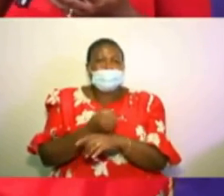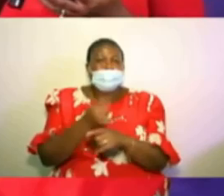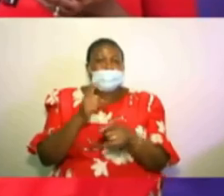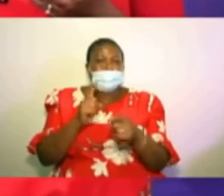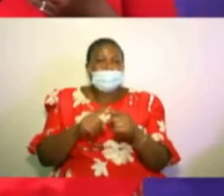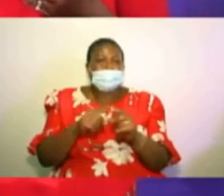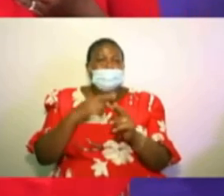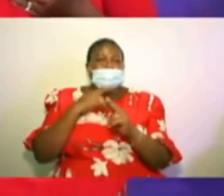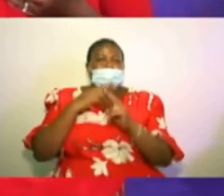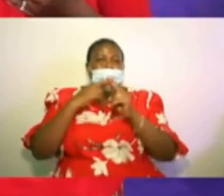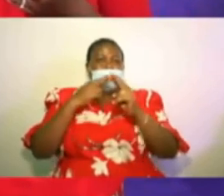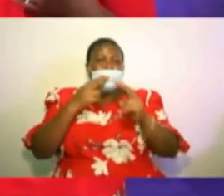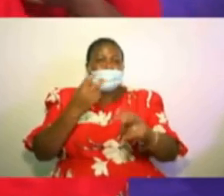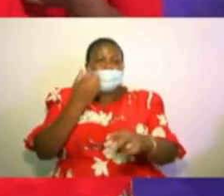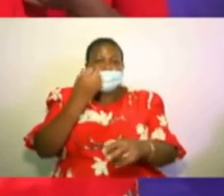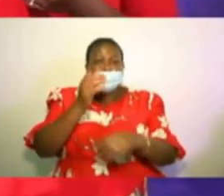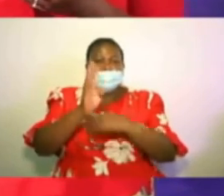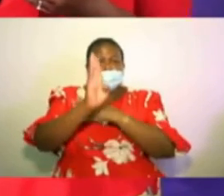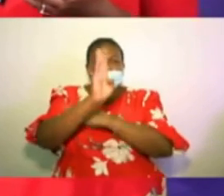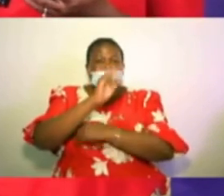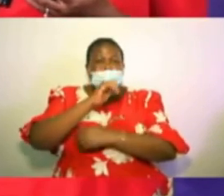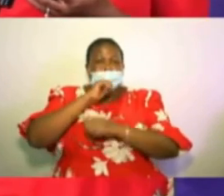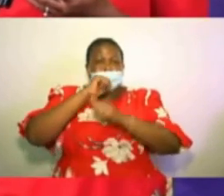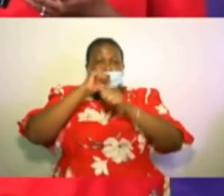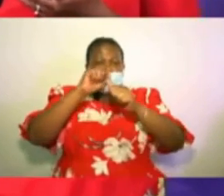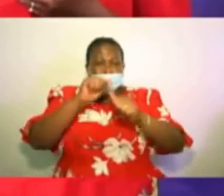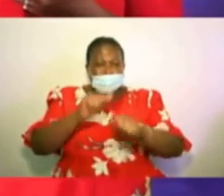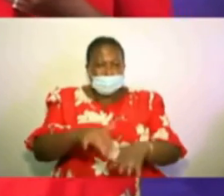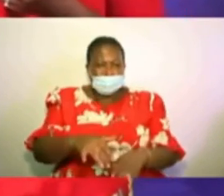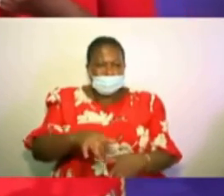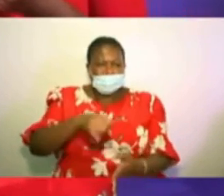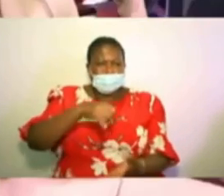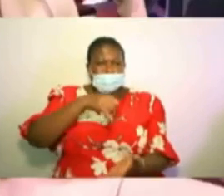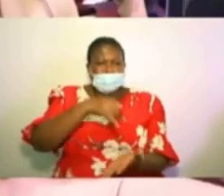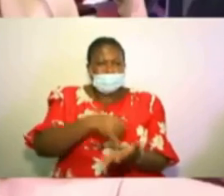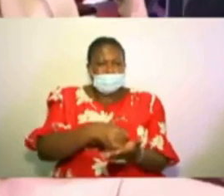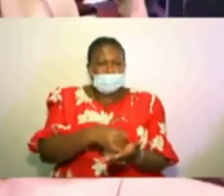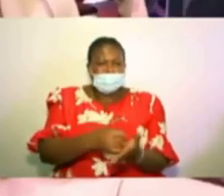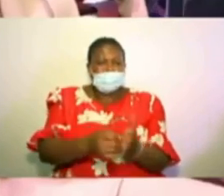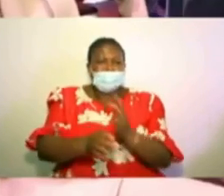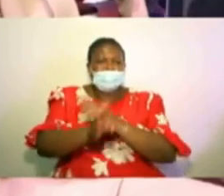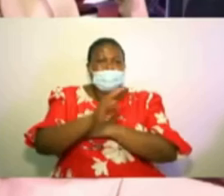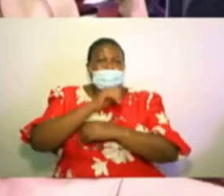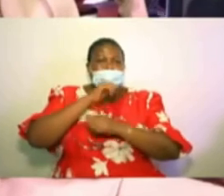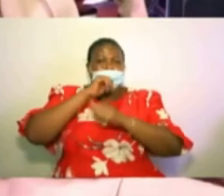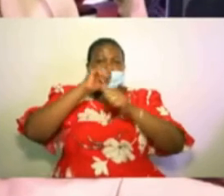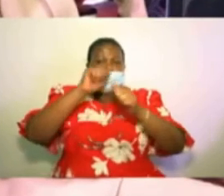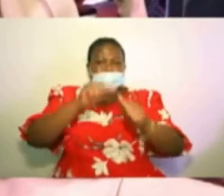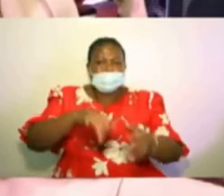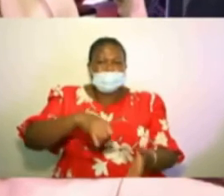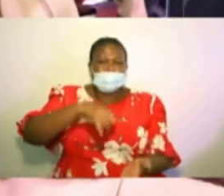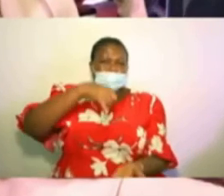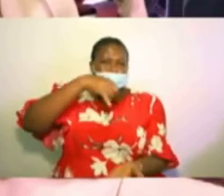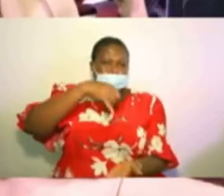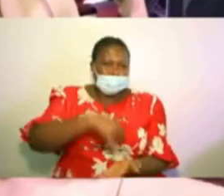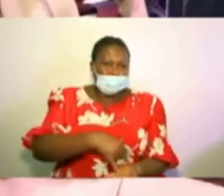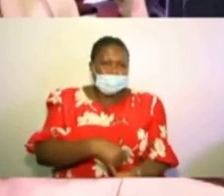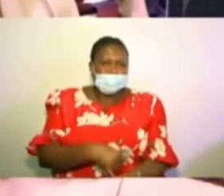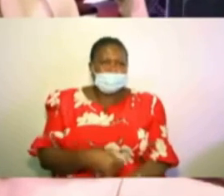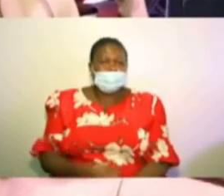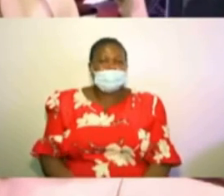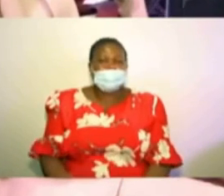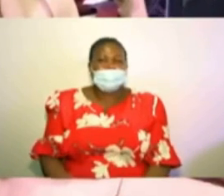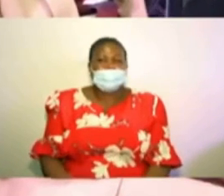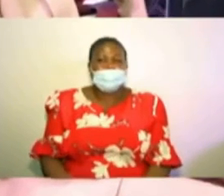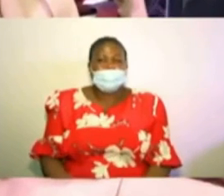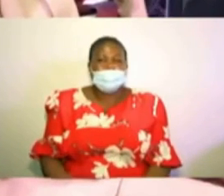Alors il reprit et me dit, c'est ici la parole que l'Éternel adresse à Zerubbabel. Ce n'est